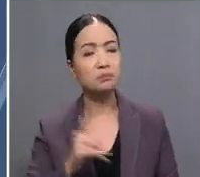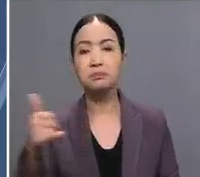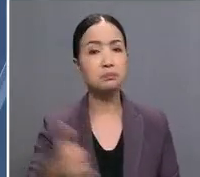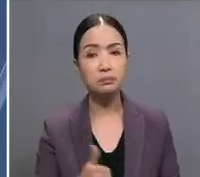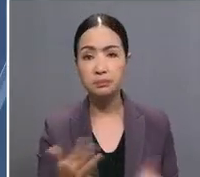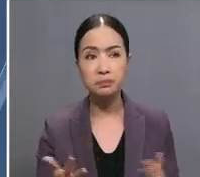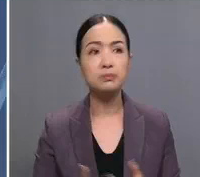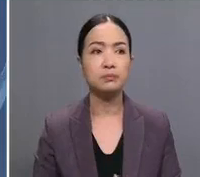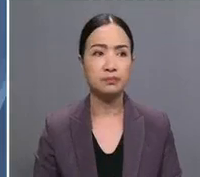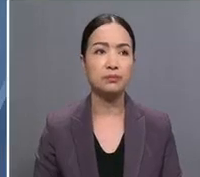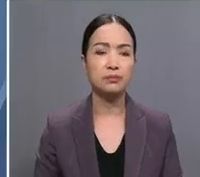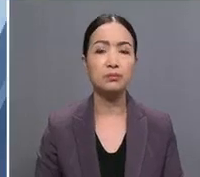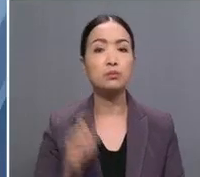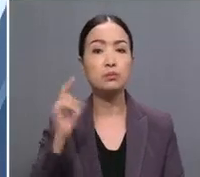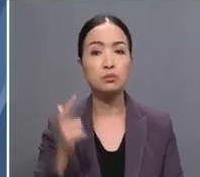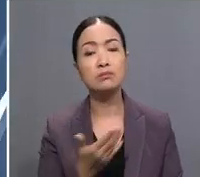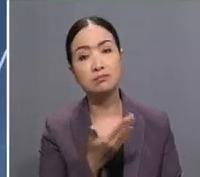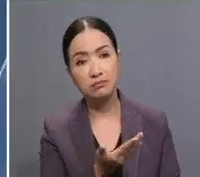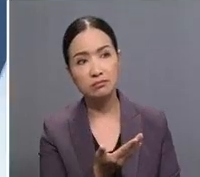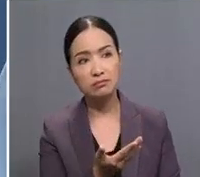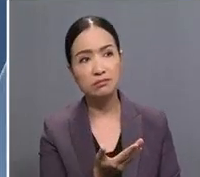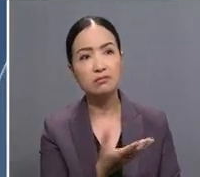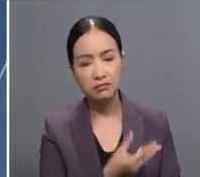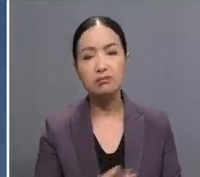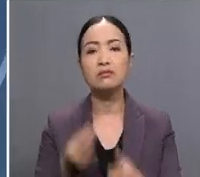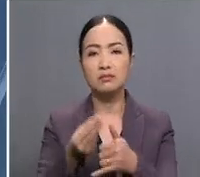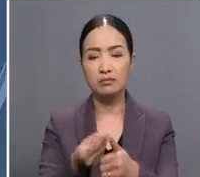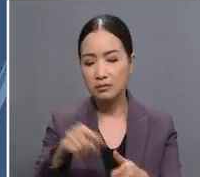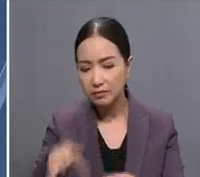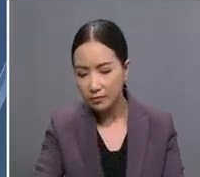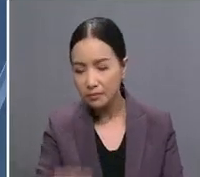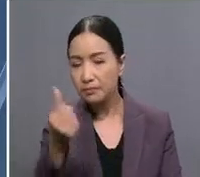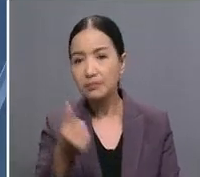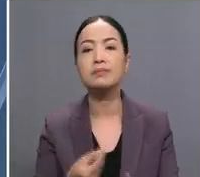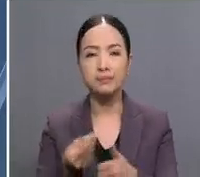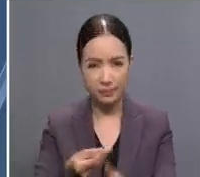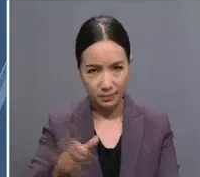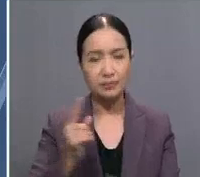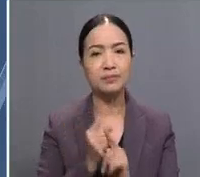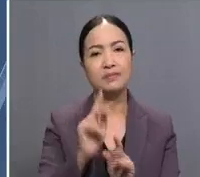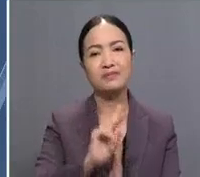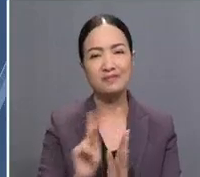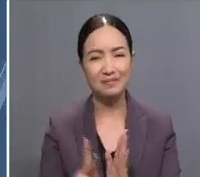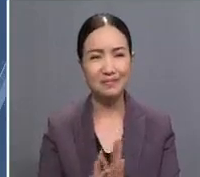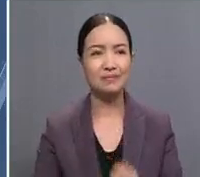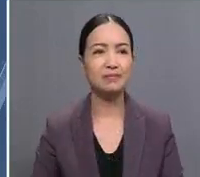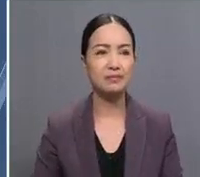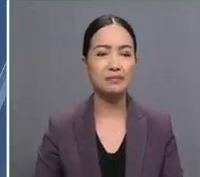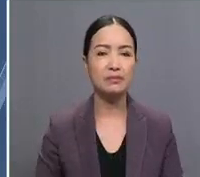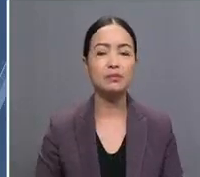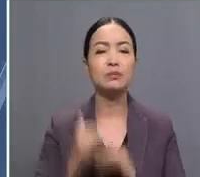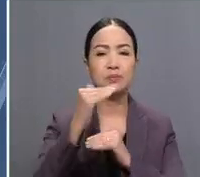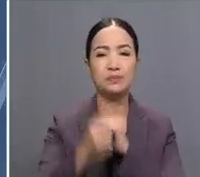ฉันนะคะเอ่อสร้อยคอทองคำเส้นนี้ครับจะตกเป็นของคนเก็บได้นะจ๊ะเออตามกฎหมายนะคะตามกฎ